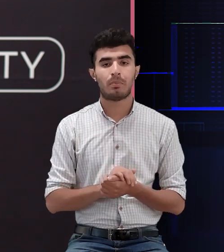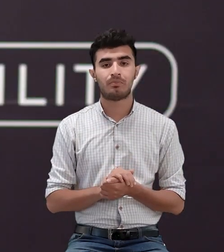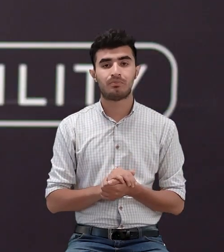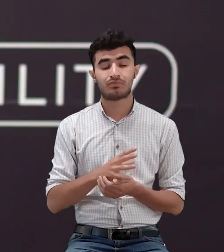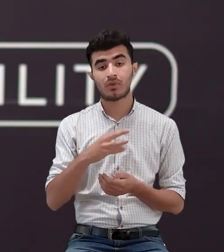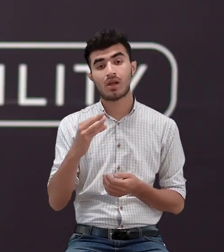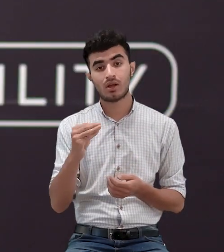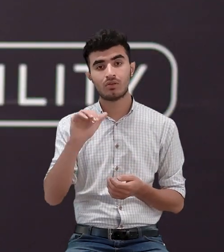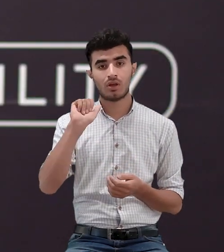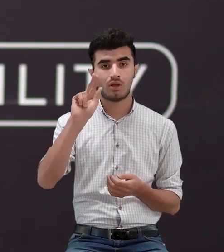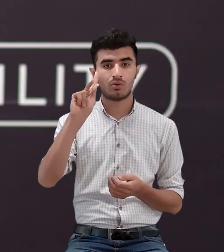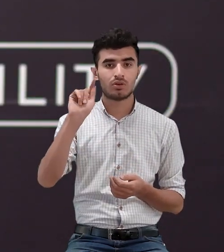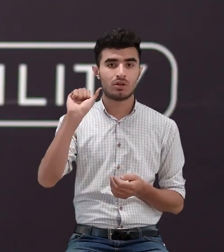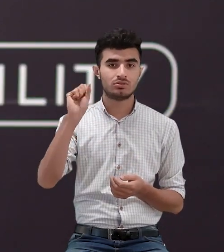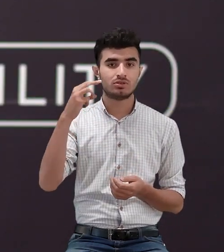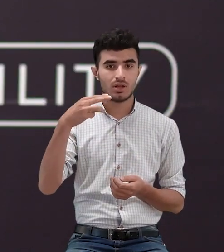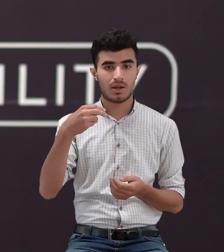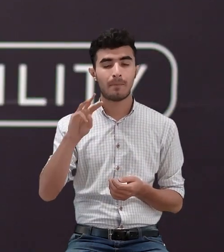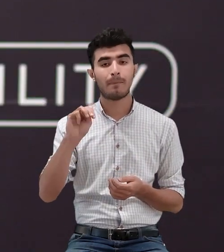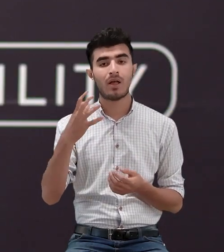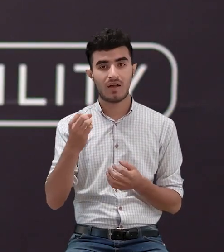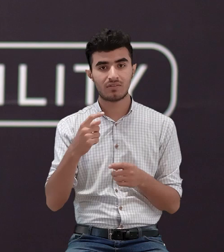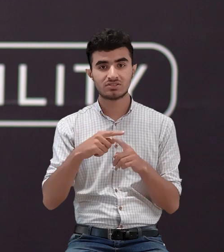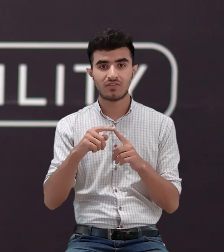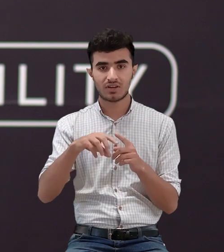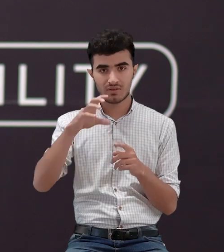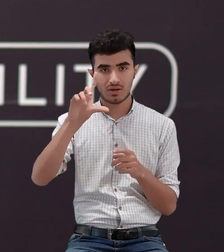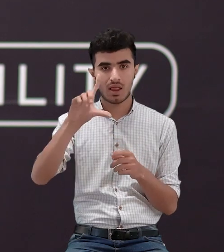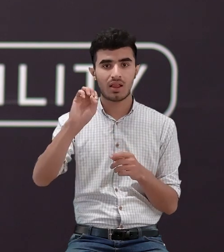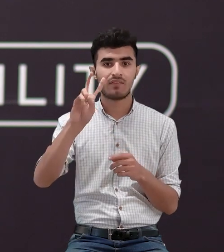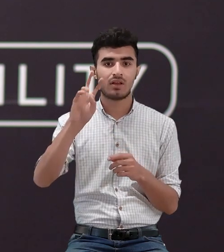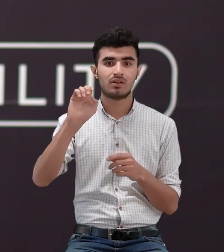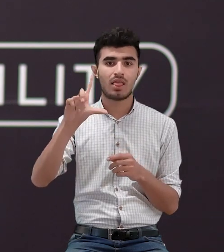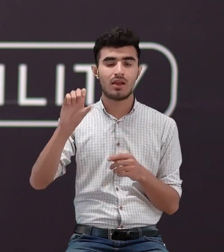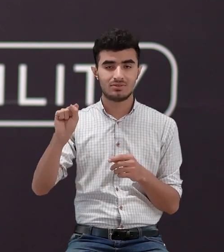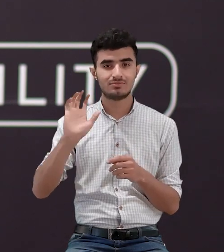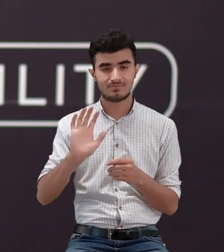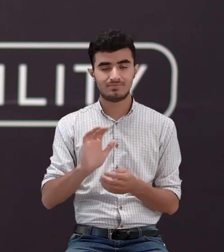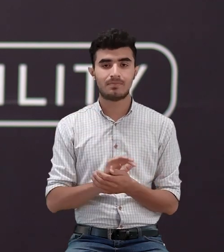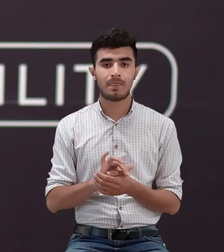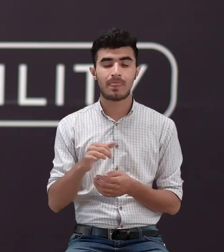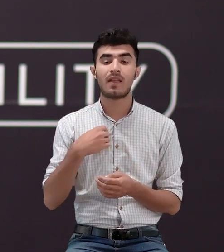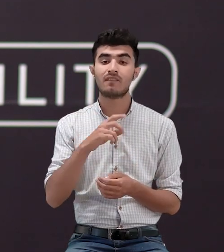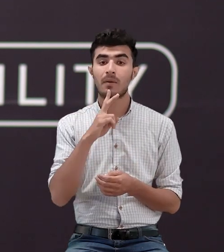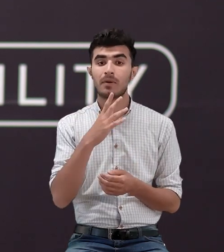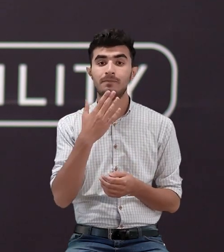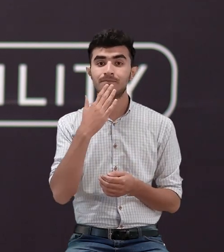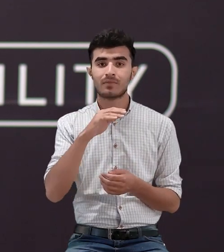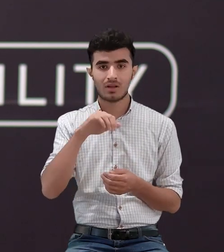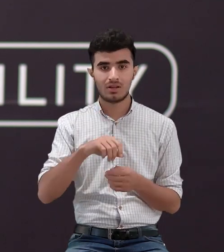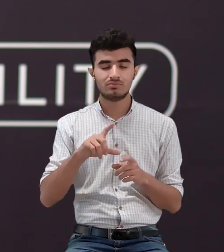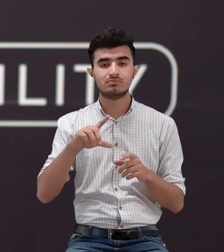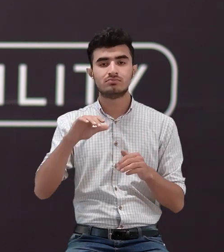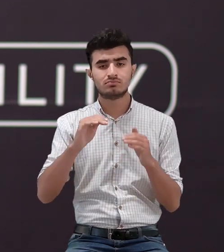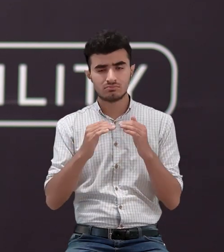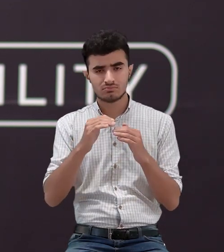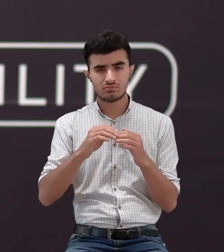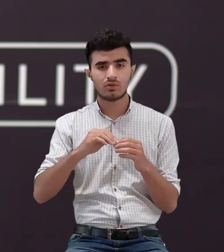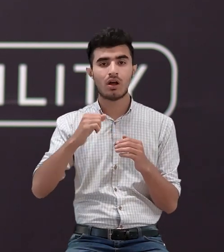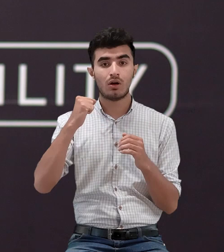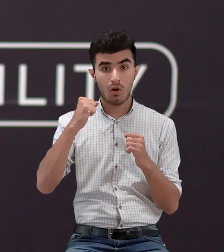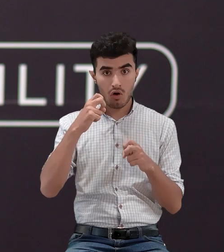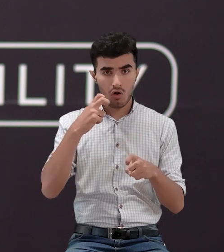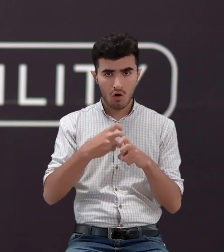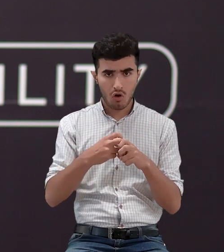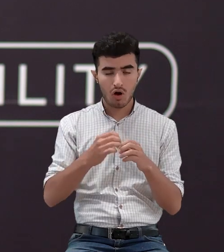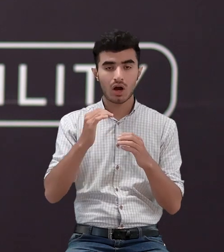ہے. آٹزم کے بھی درجات ہوتے ہیں, اٹ ہیز لیولز. تو اگر ہم بات کریں کہ لوگ یہاں پہ کہتے ہیں مائلڈ ہے, ماڈریٹ ہے, سیویئر ہے, اب